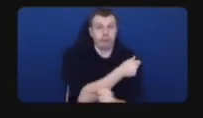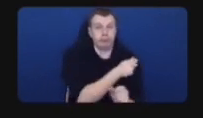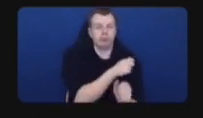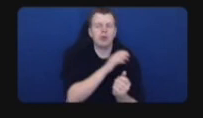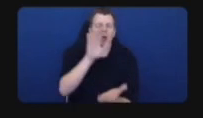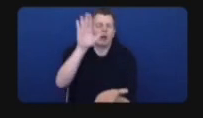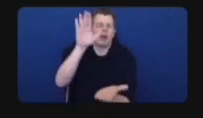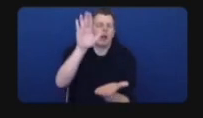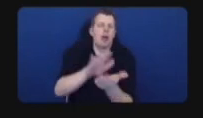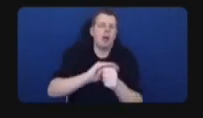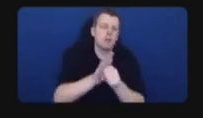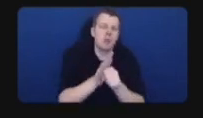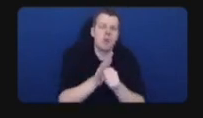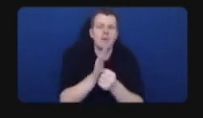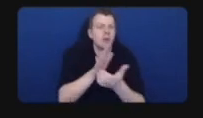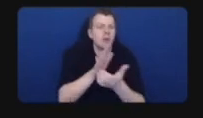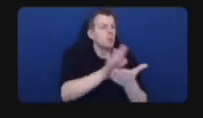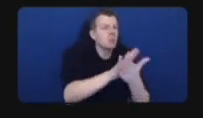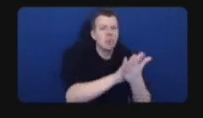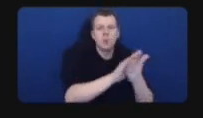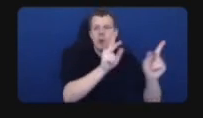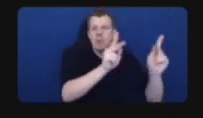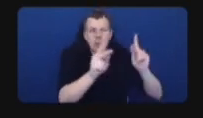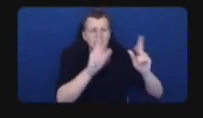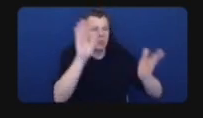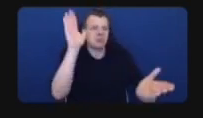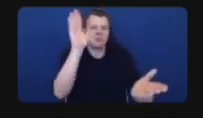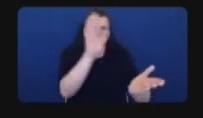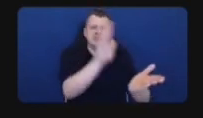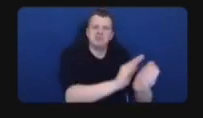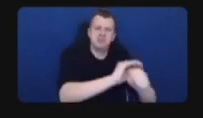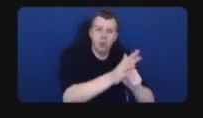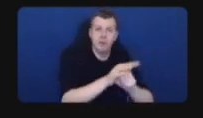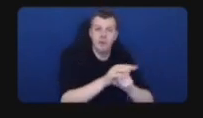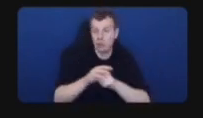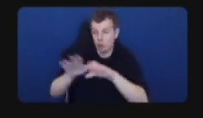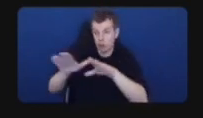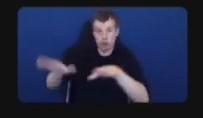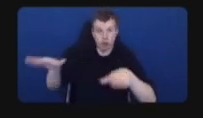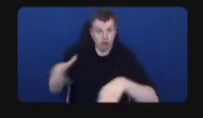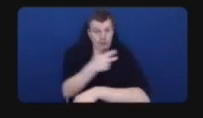不用在医院里面待很久, 也是会缩短, 缩短,